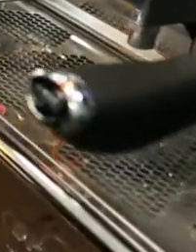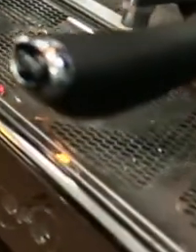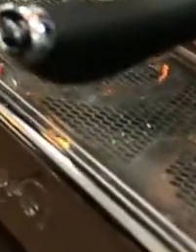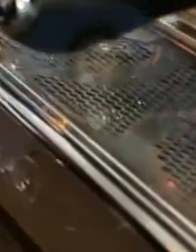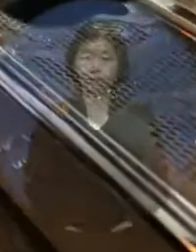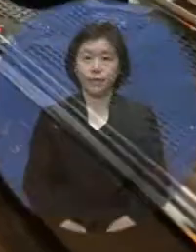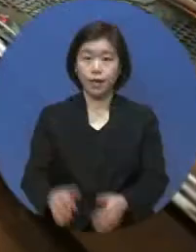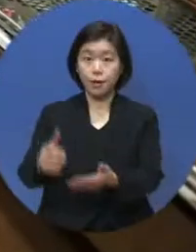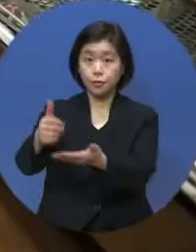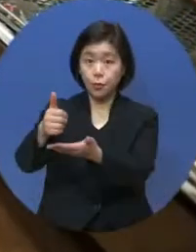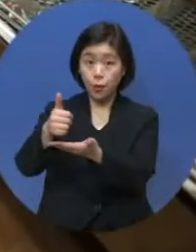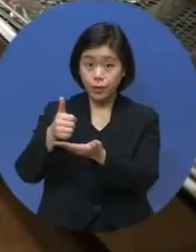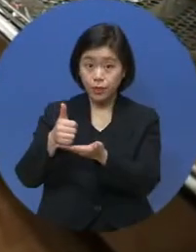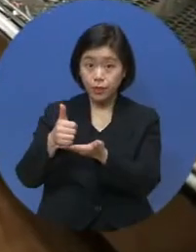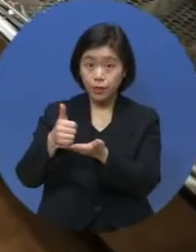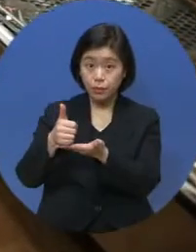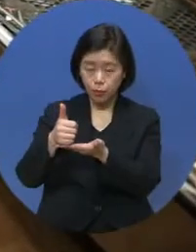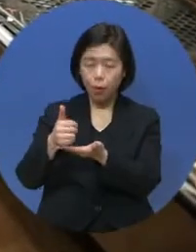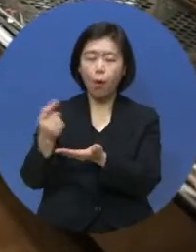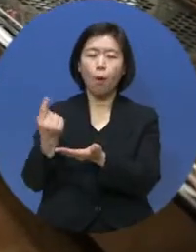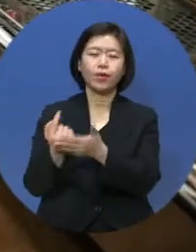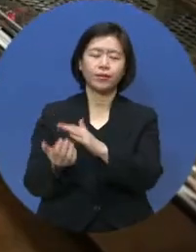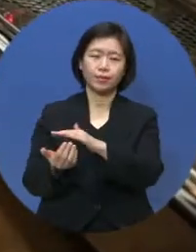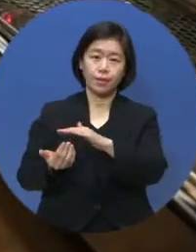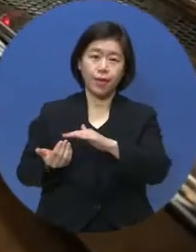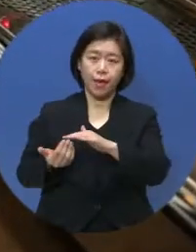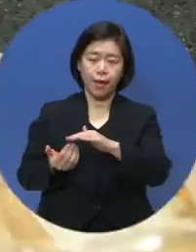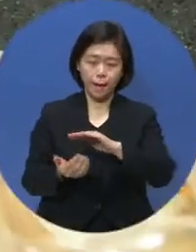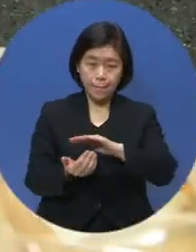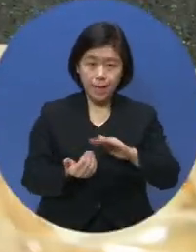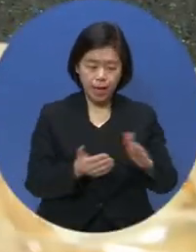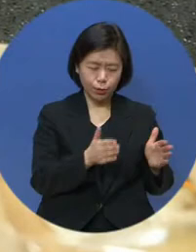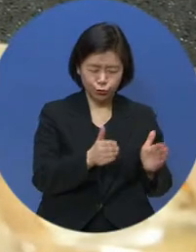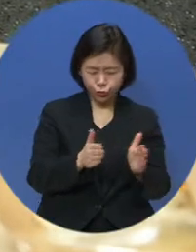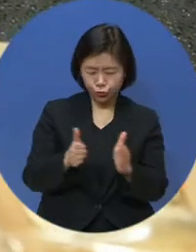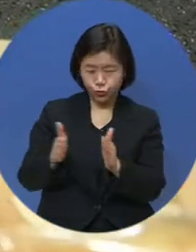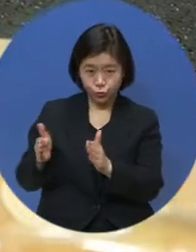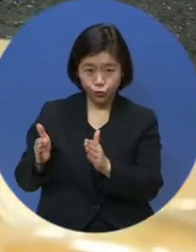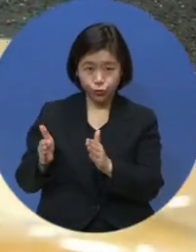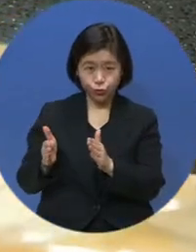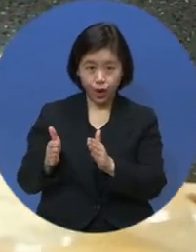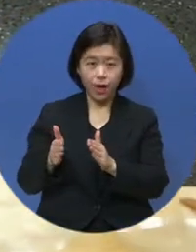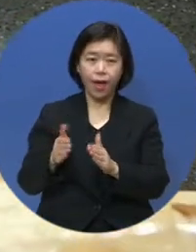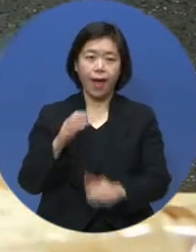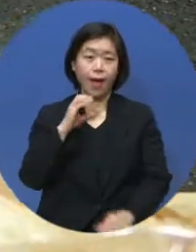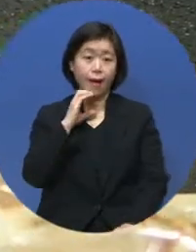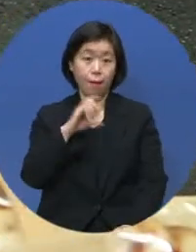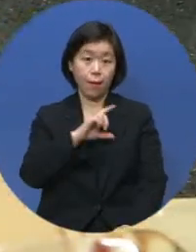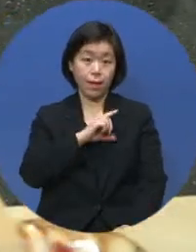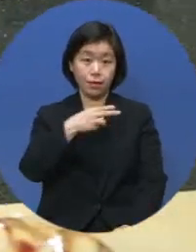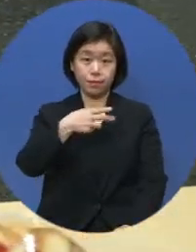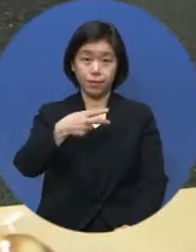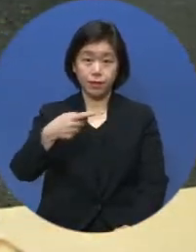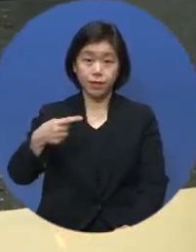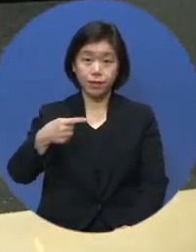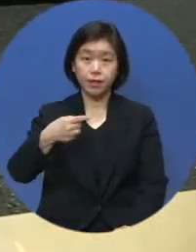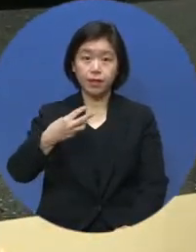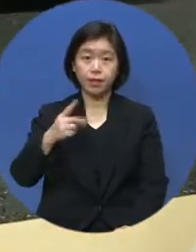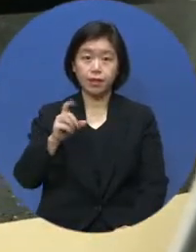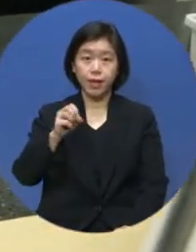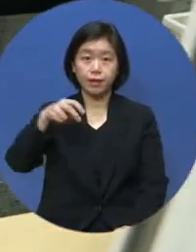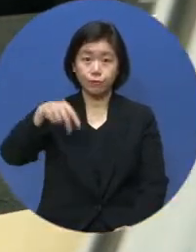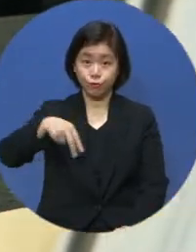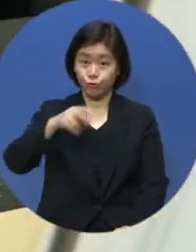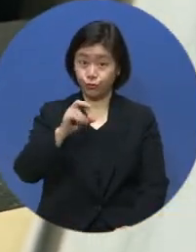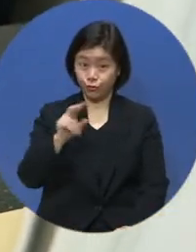제자리. 손님이 찾아오기 전 만반의 준비를 마치는 카페 뜨랑슈아 식구들. 먼지 한톨 보일세라